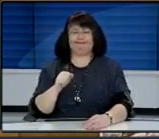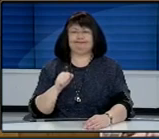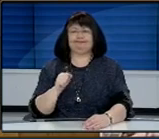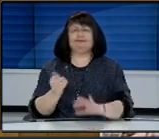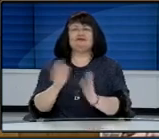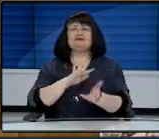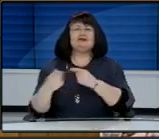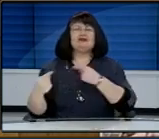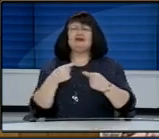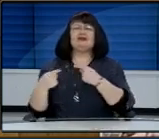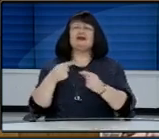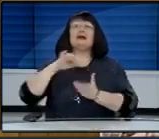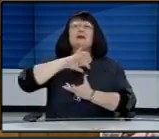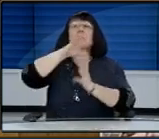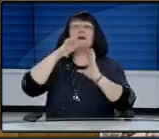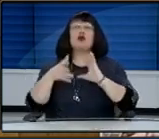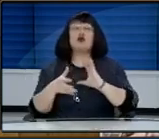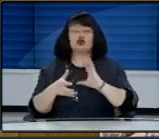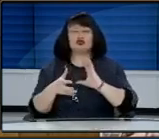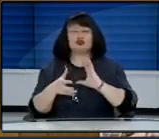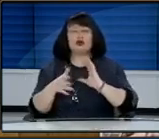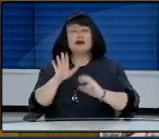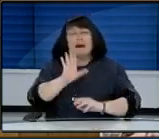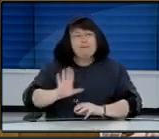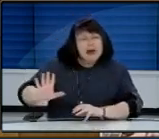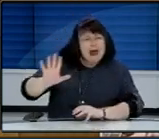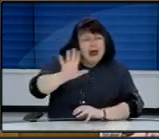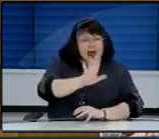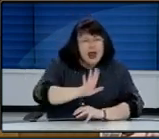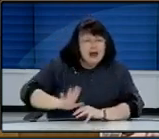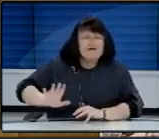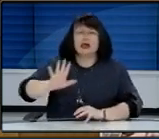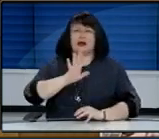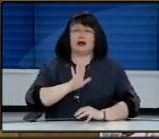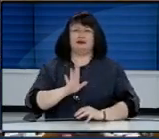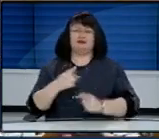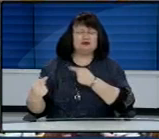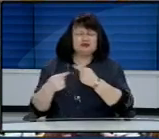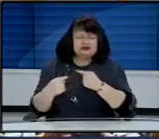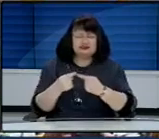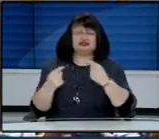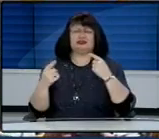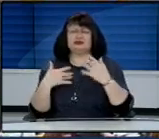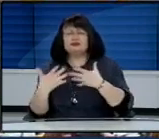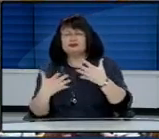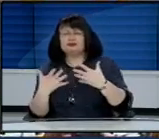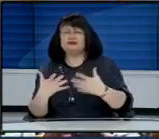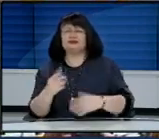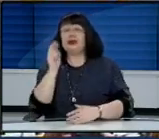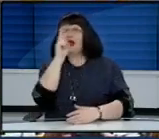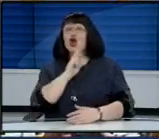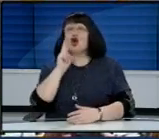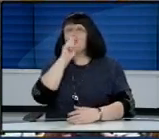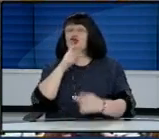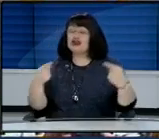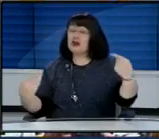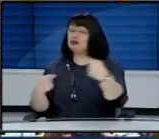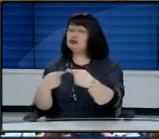ανακατατάξεων και συγκρούσεων σε παγκόσμιο και περιφερειακό επίπεδο. Η ένταση με τη Ρωσία